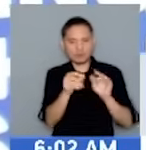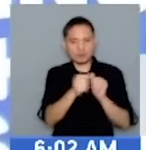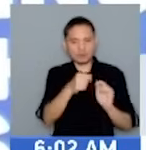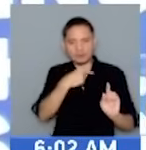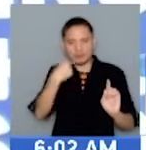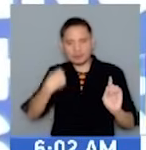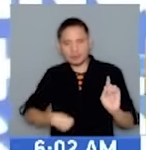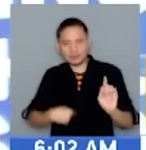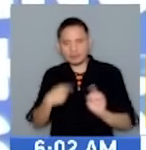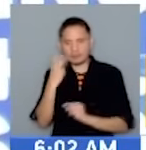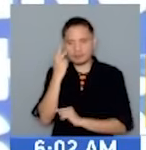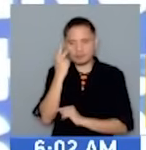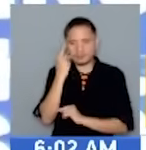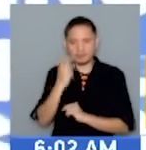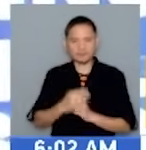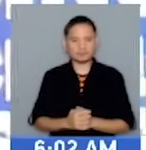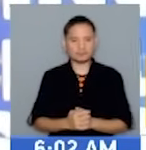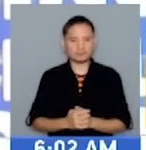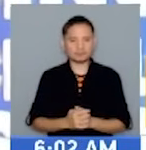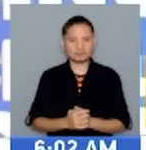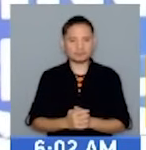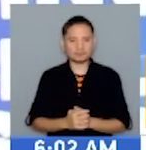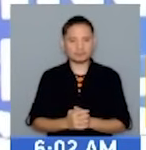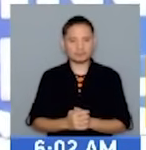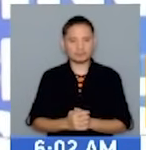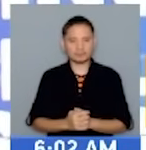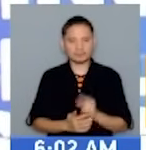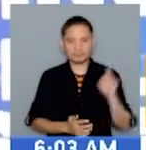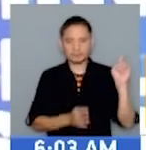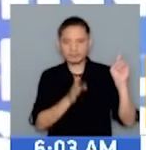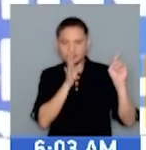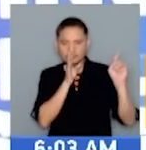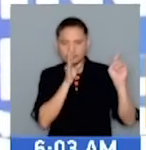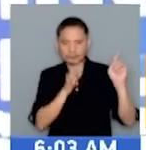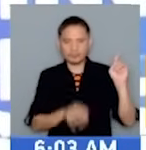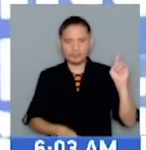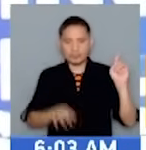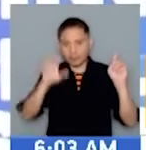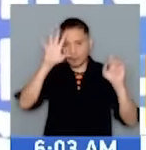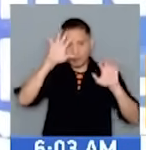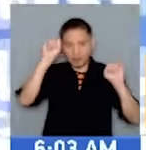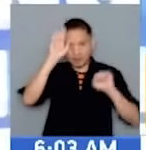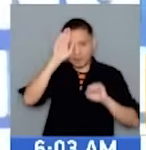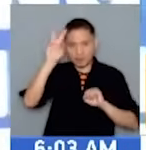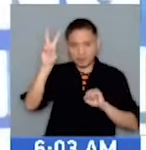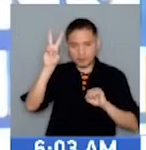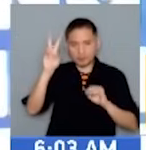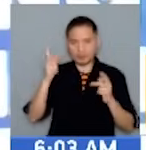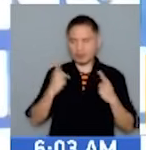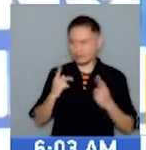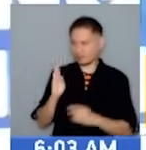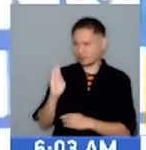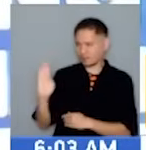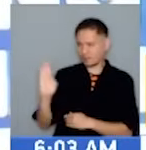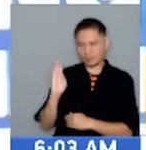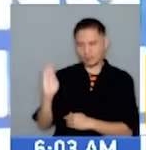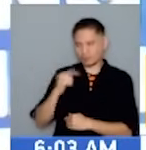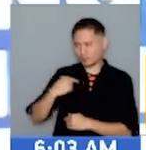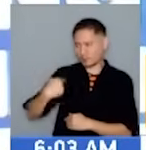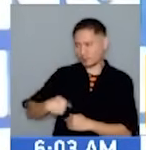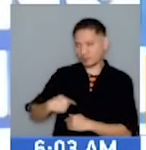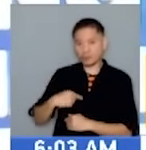Whether or not there are bilaterals are the call of the President and the Secretary of Foreign Affairs. There are going to be